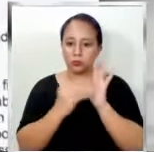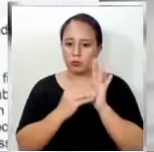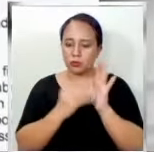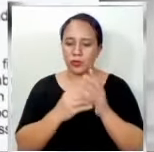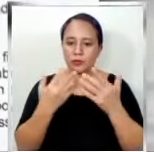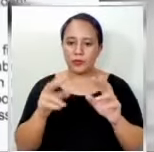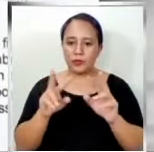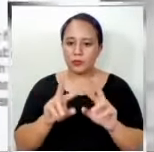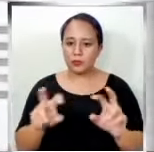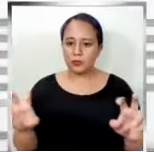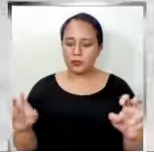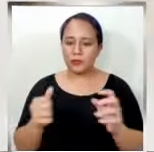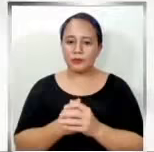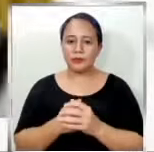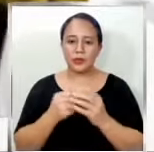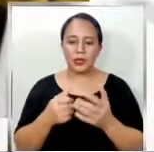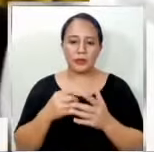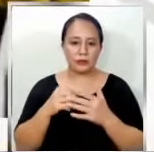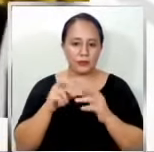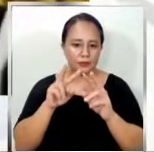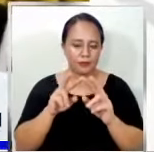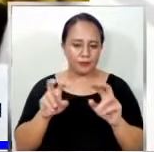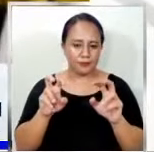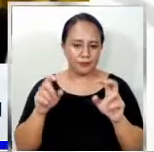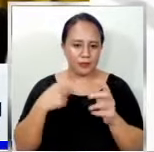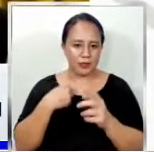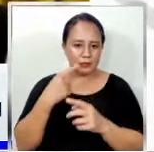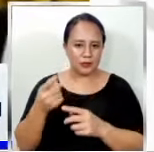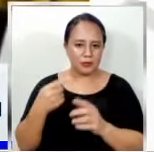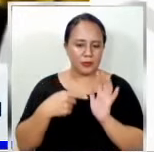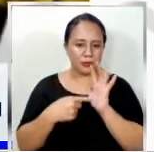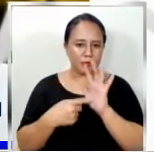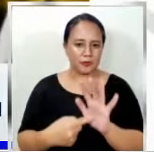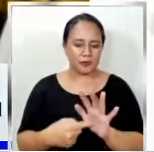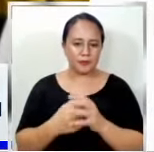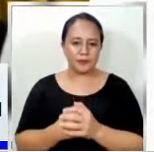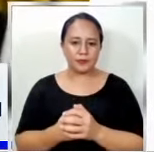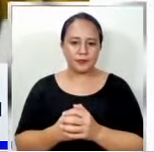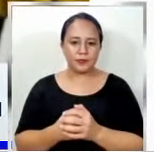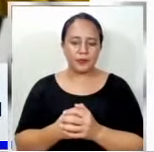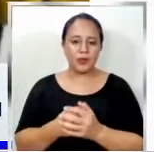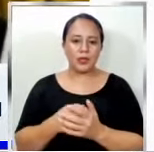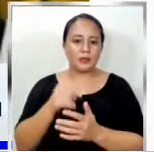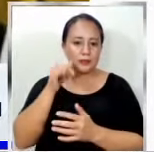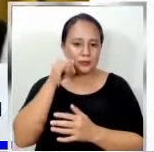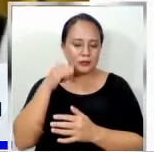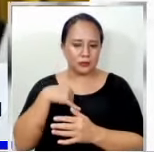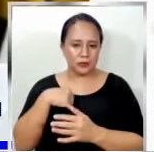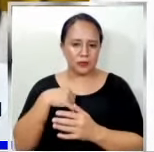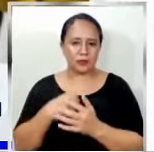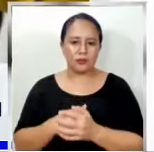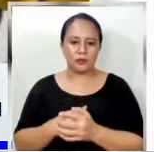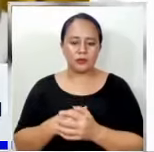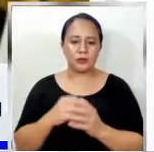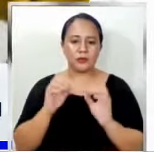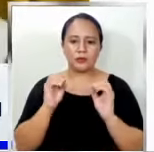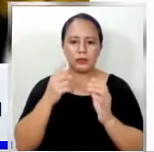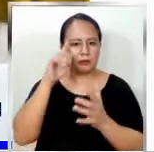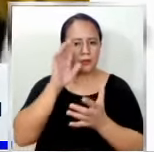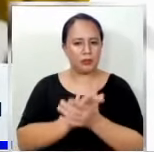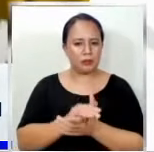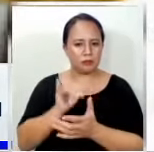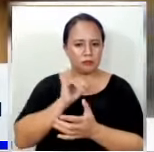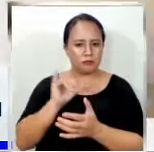ang preliminary investigation. Walang bagong pahayag ang ina ni Bree, pero kahapon, sinabi niyang hindi siya naniniwalang nagpakamatay